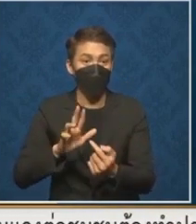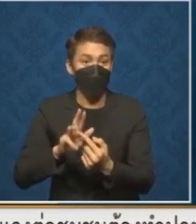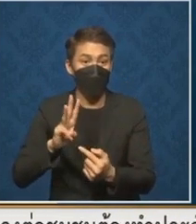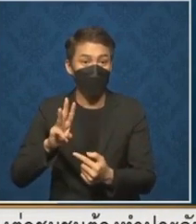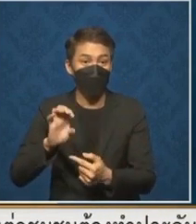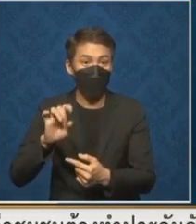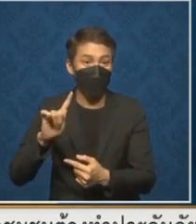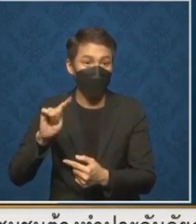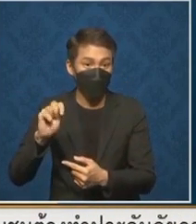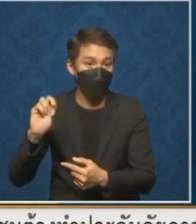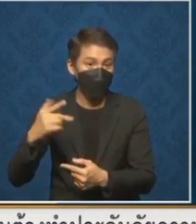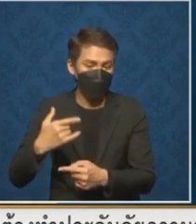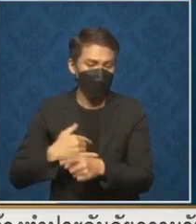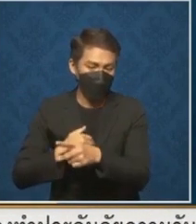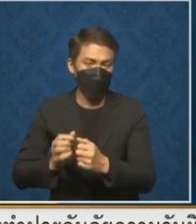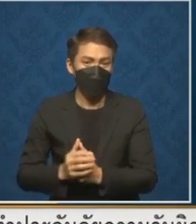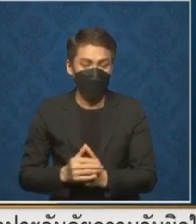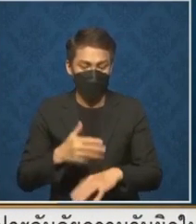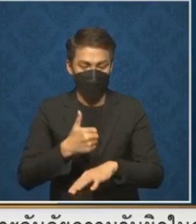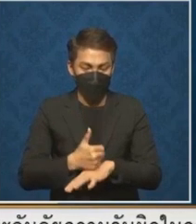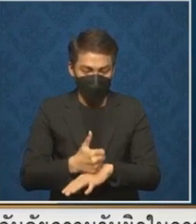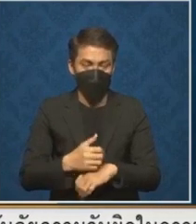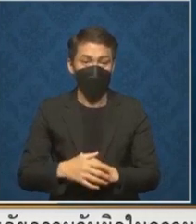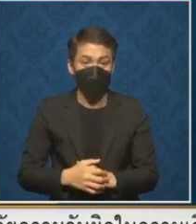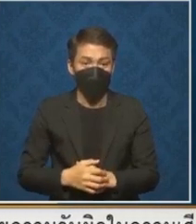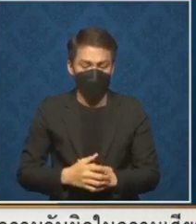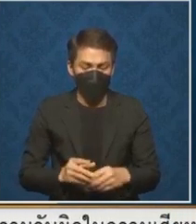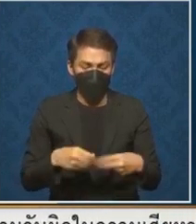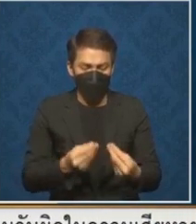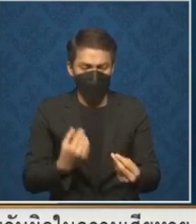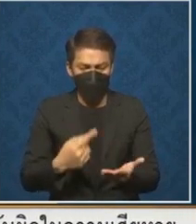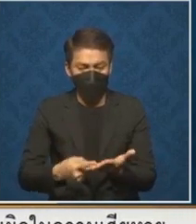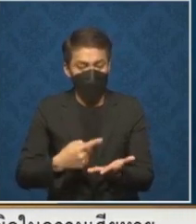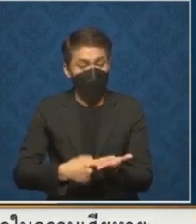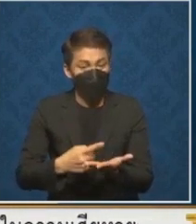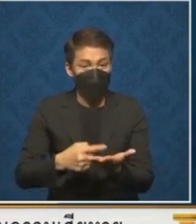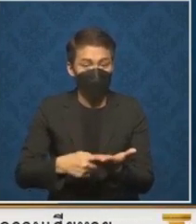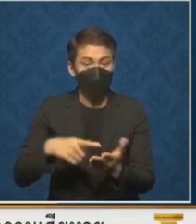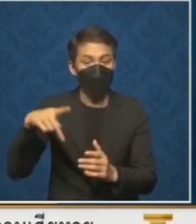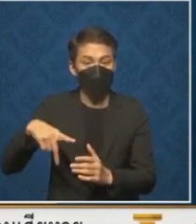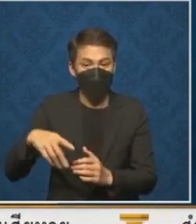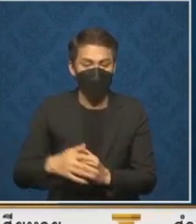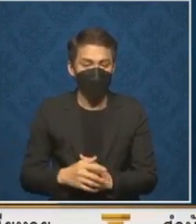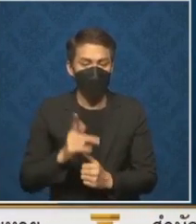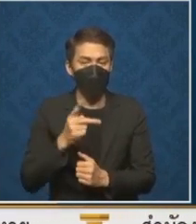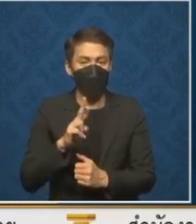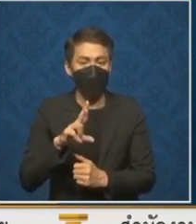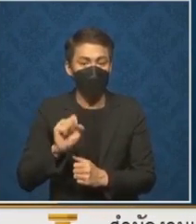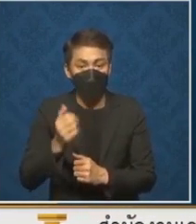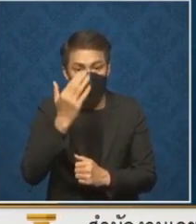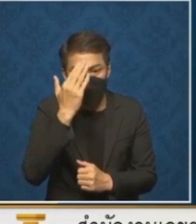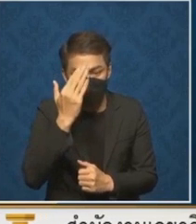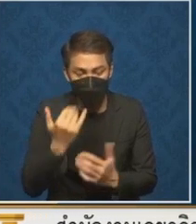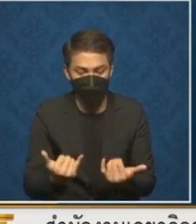โลมออย่ายเลยเท่านั้นท่ยไม่พอท่านยัมีที่ปกสาพิเศรψหรอเป็คอร์มอส่วนหน้า